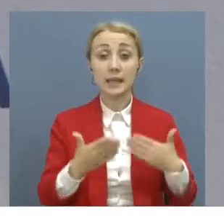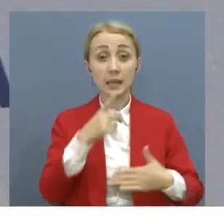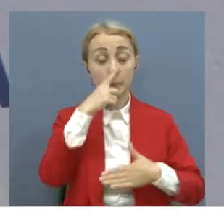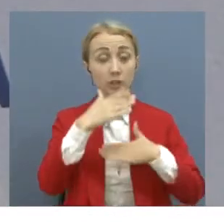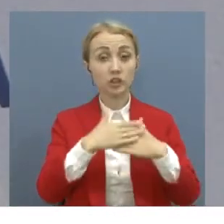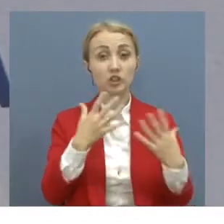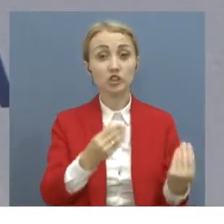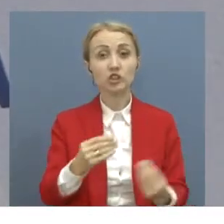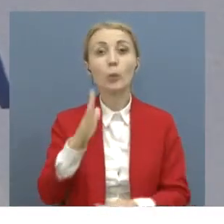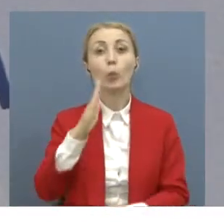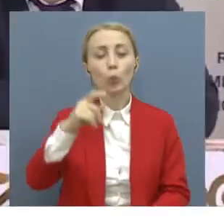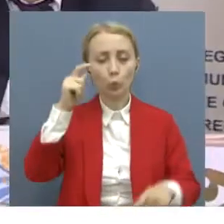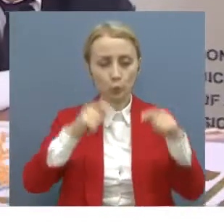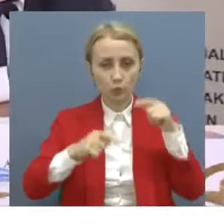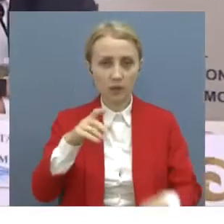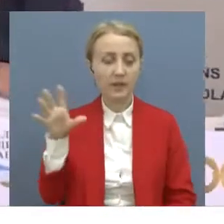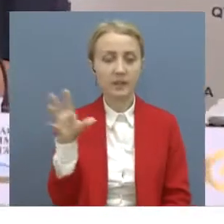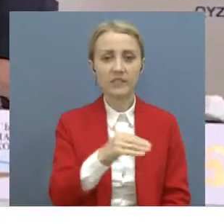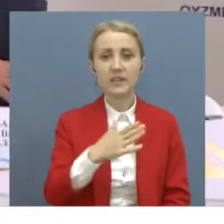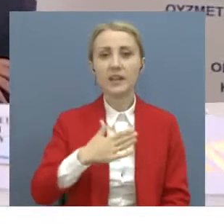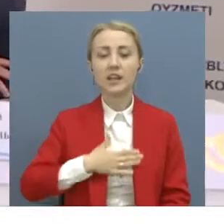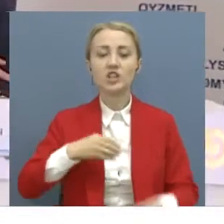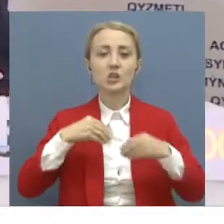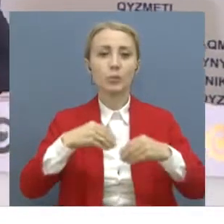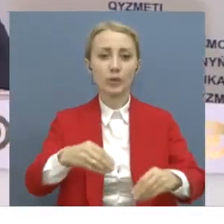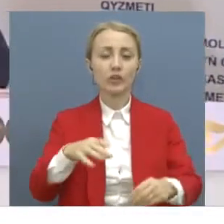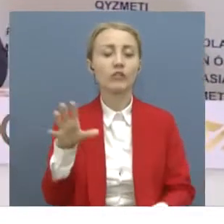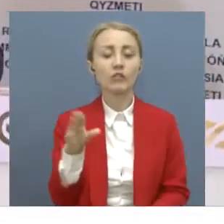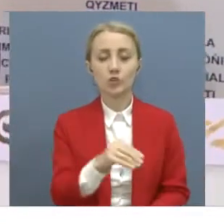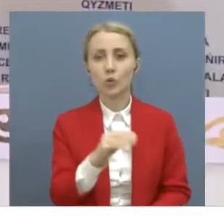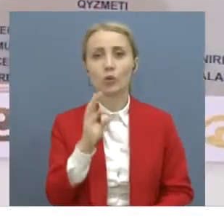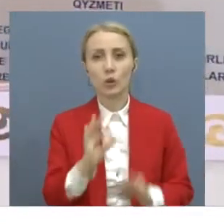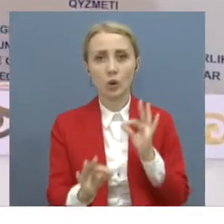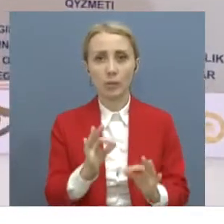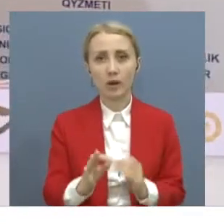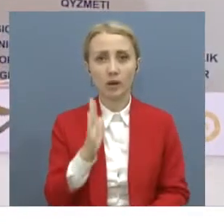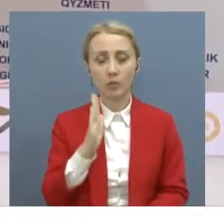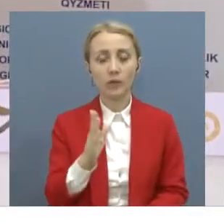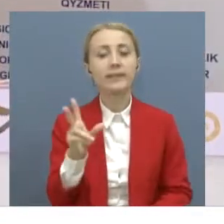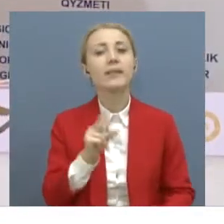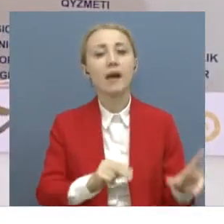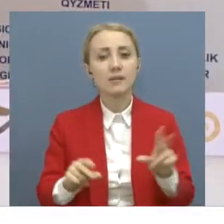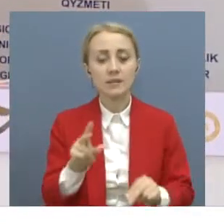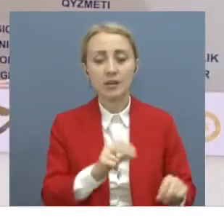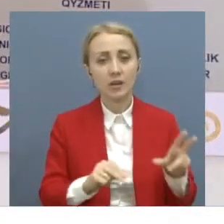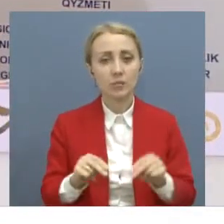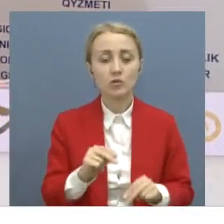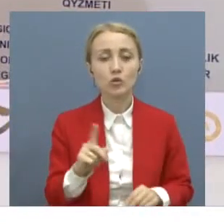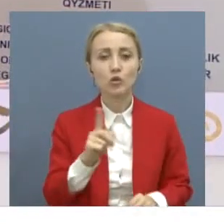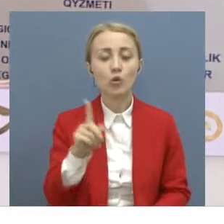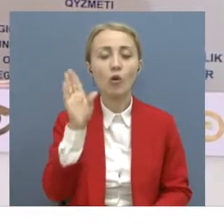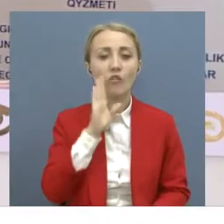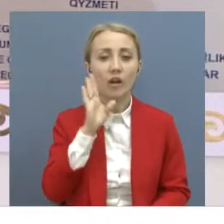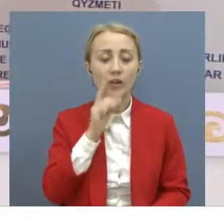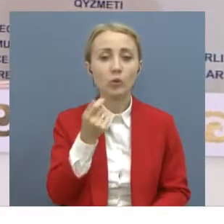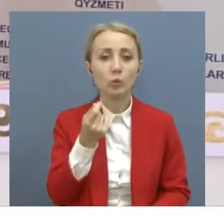бойынша жүзеге асырылуда. Бірінші, бұл мамандандырылған бордақылау алаңдарын құру. Бүгінгі күні біздің